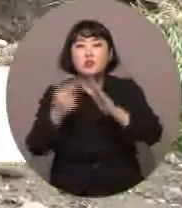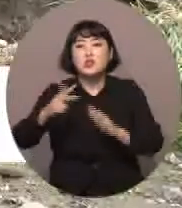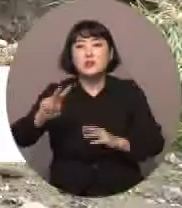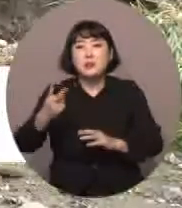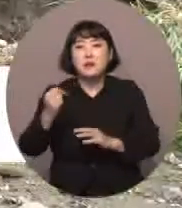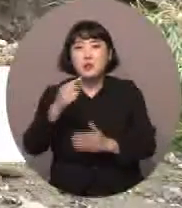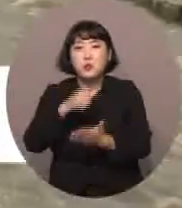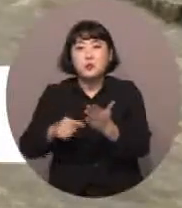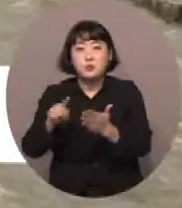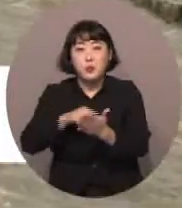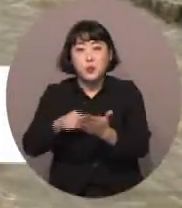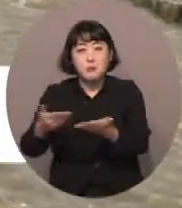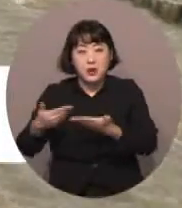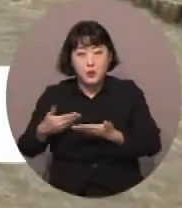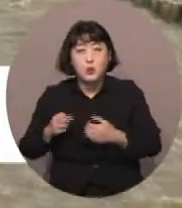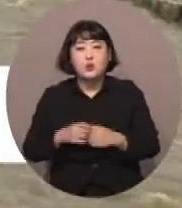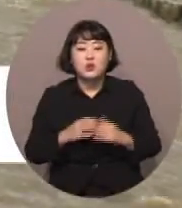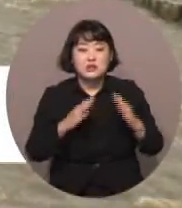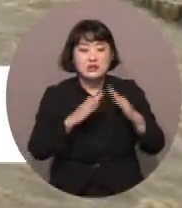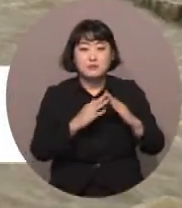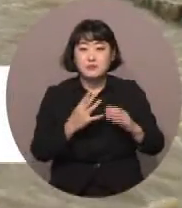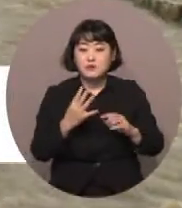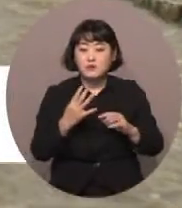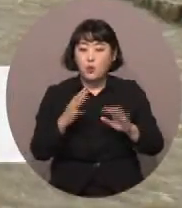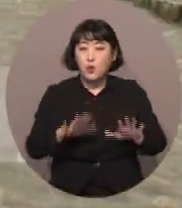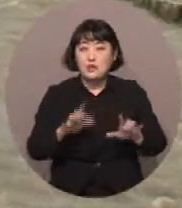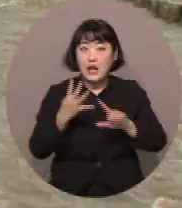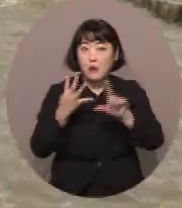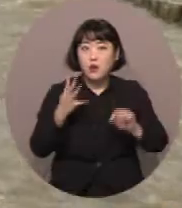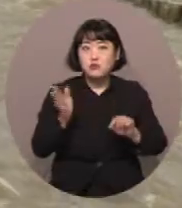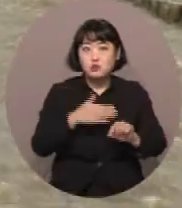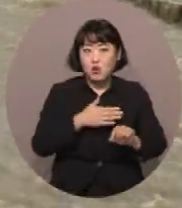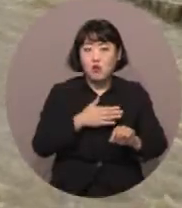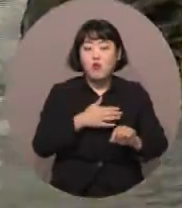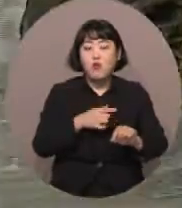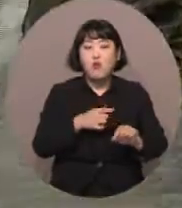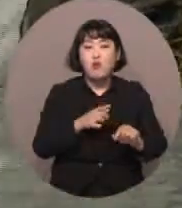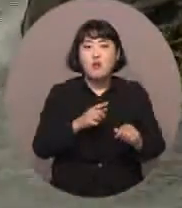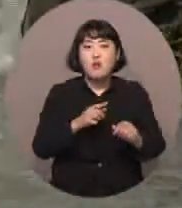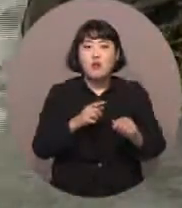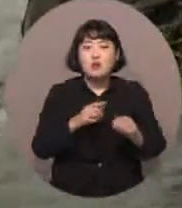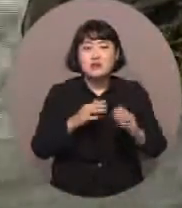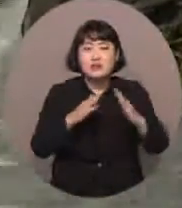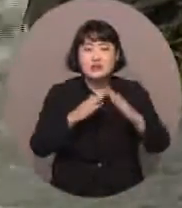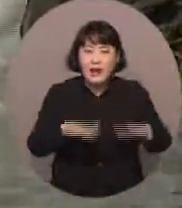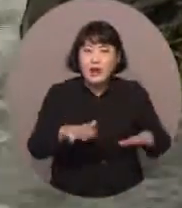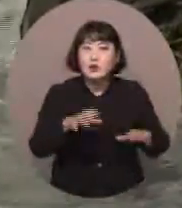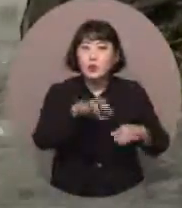4월부터 재해 취약 지역 거주자는 보험료를 최대 100%까지 지원받습니다.